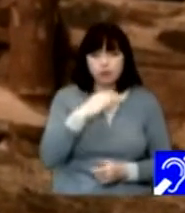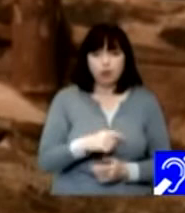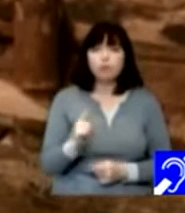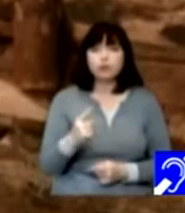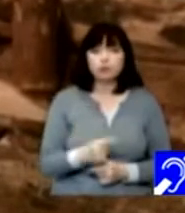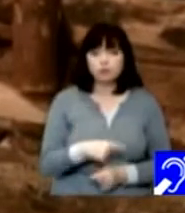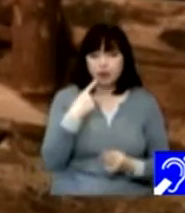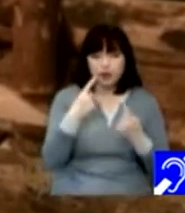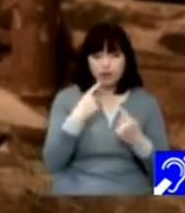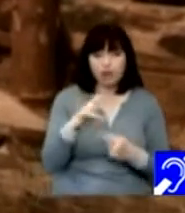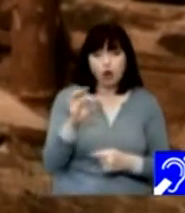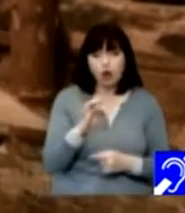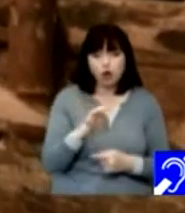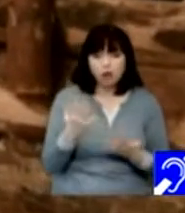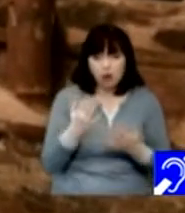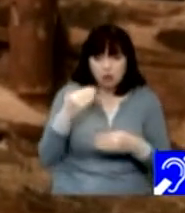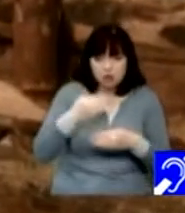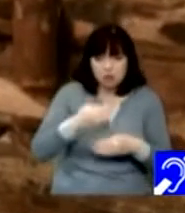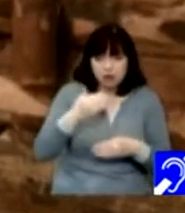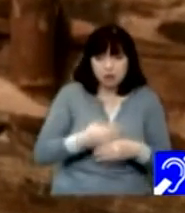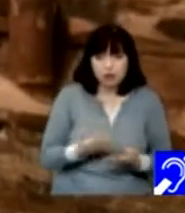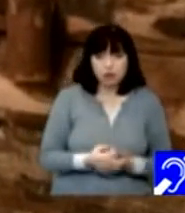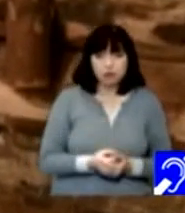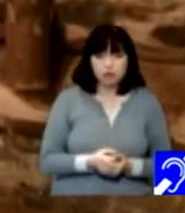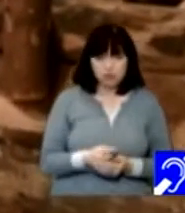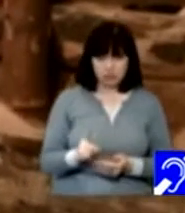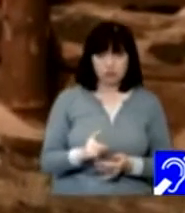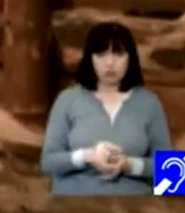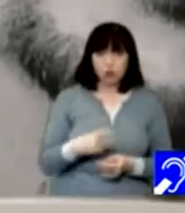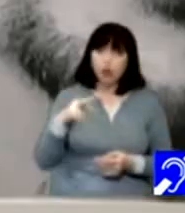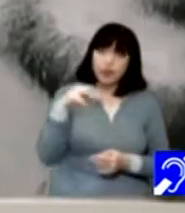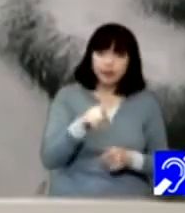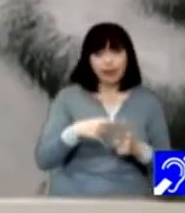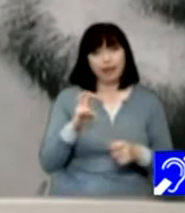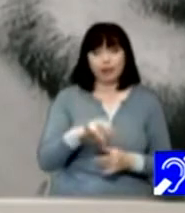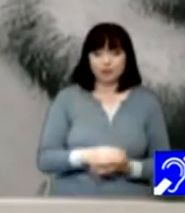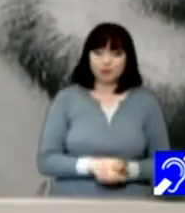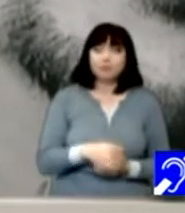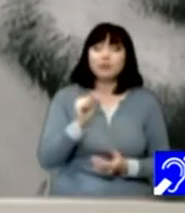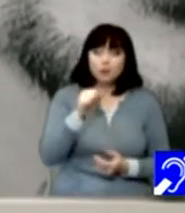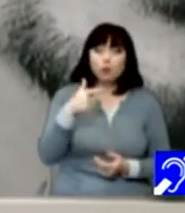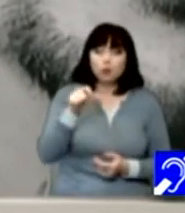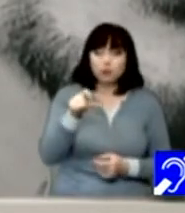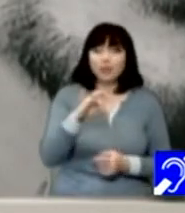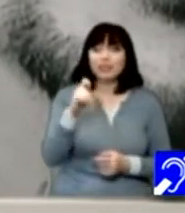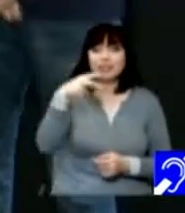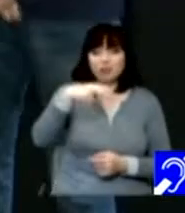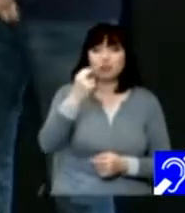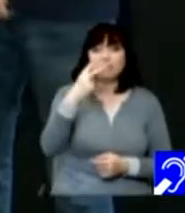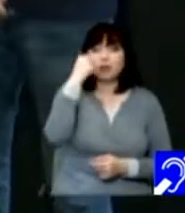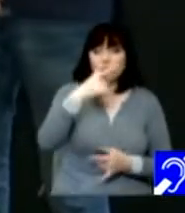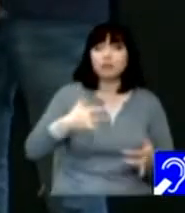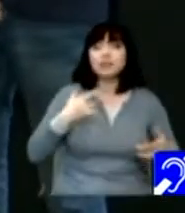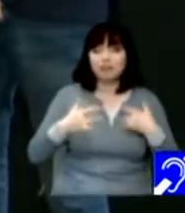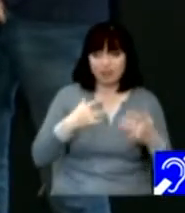ce? Vorbeau despre un oarecare spectacol. Și? Să meargă sau nu? Anatol Guzic este din 2012 actor